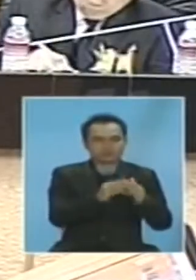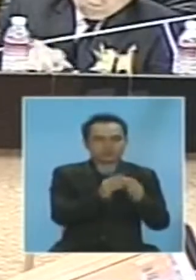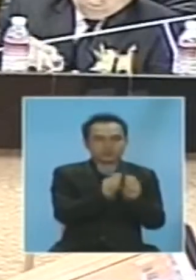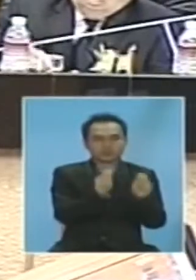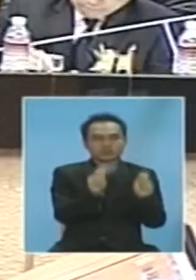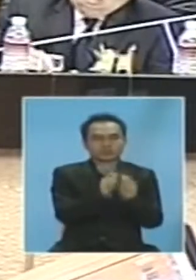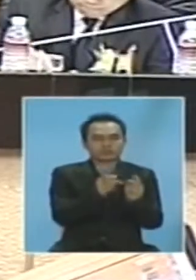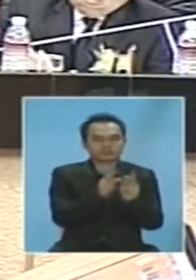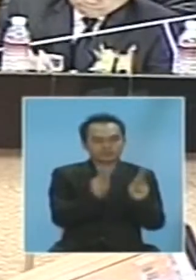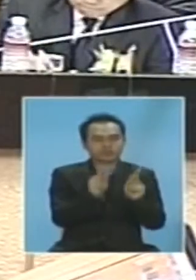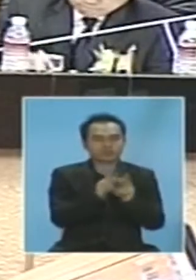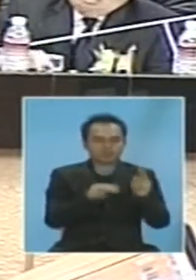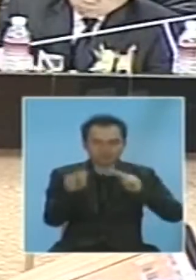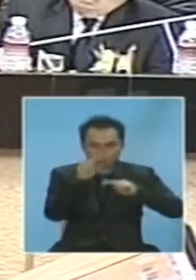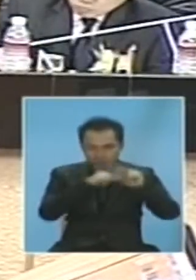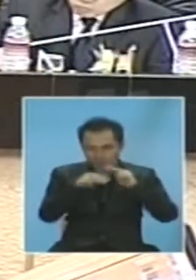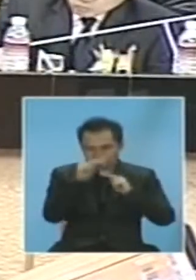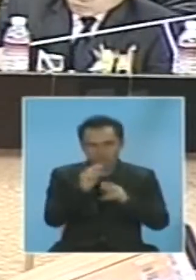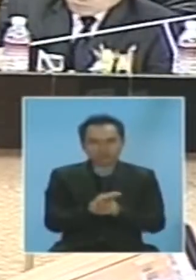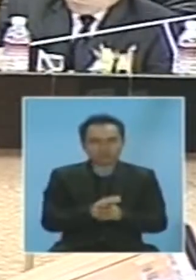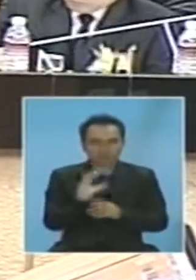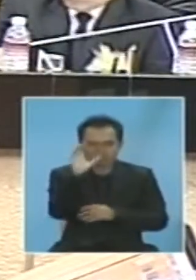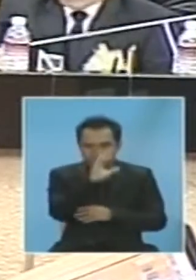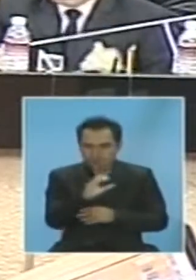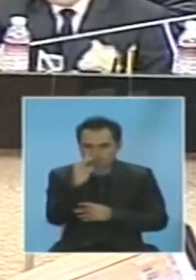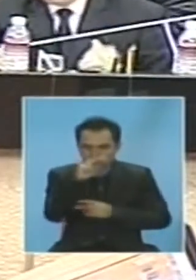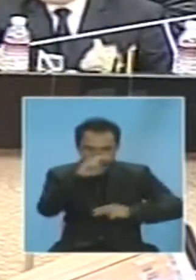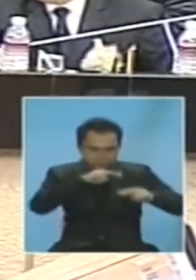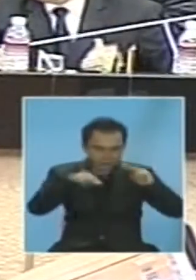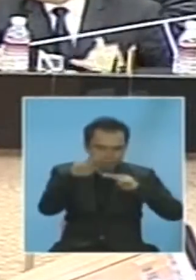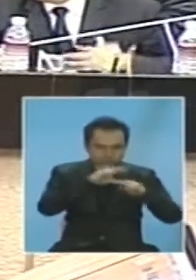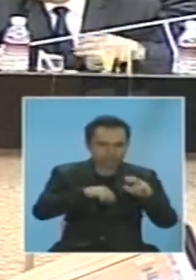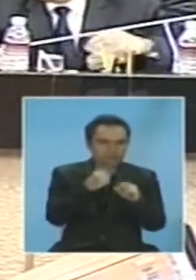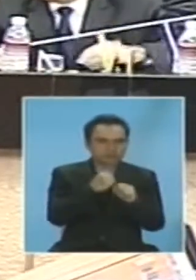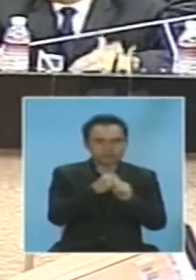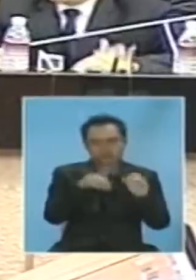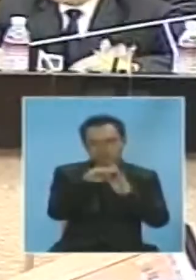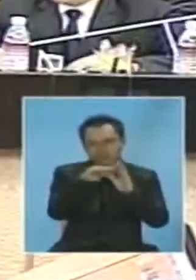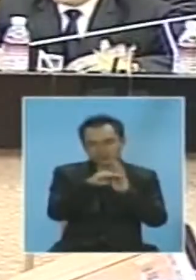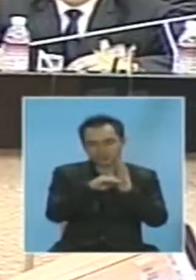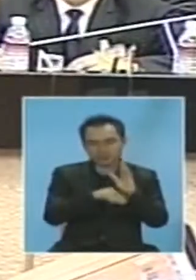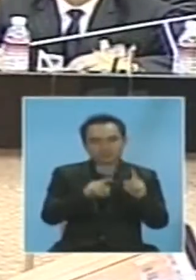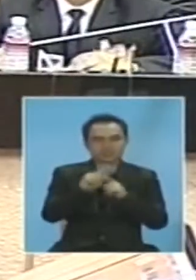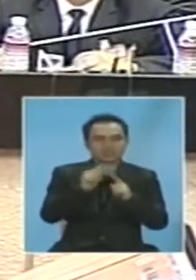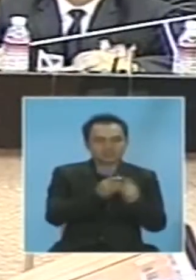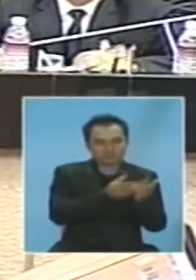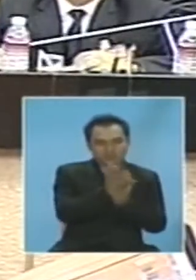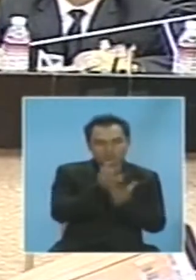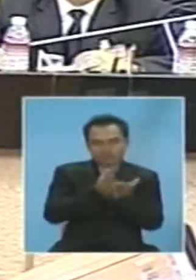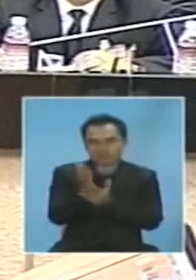มการเพื่อควบคุมติดตามตรวจสอบการดำเนินงานทุกขั้นตอนจำนวน12คณะ